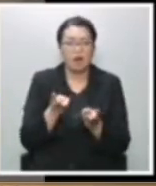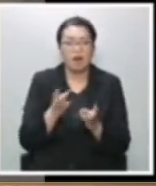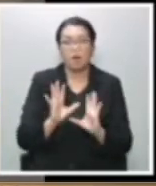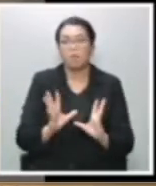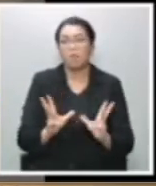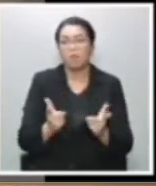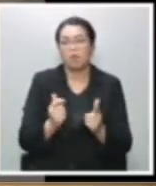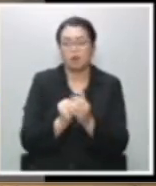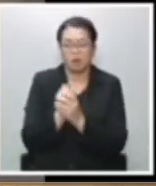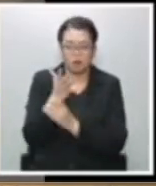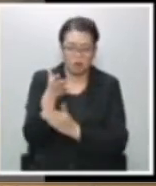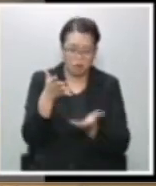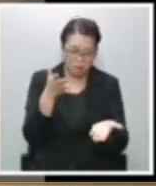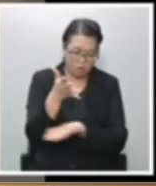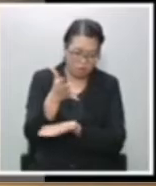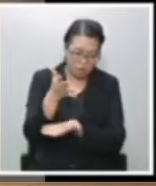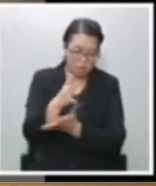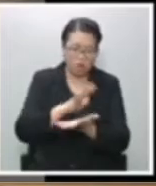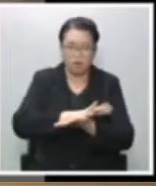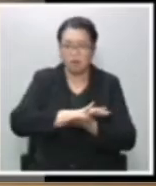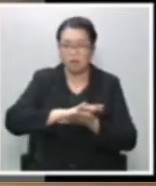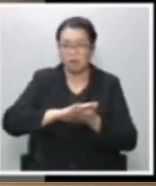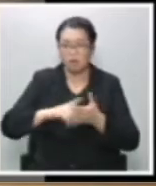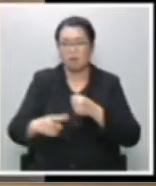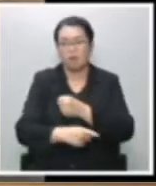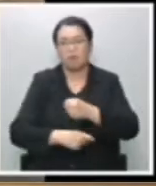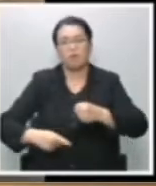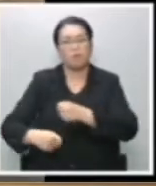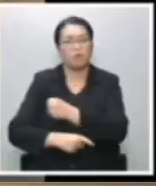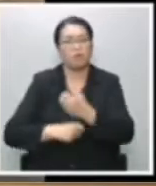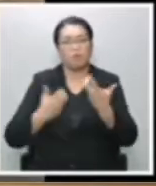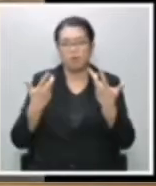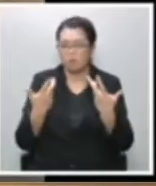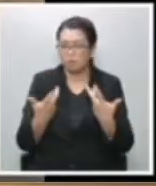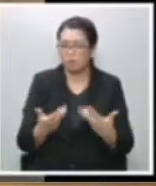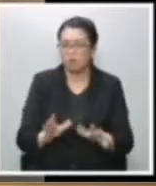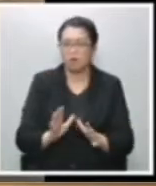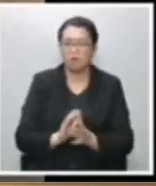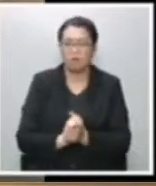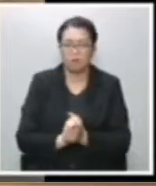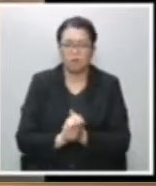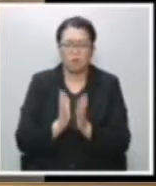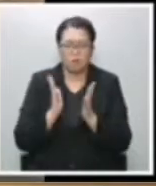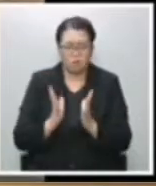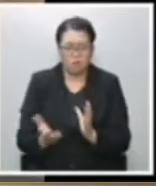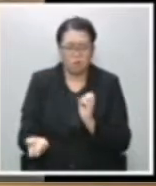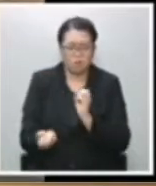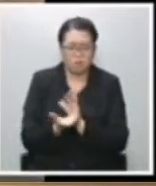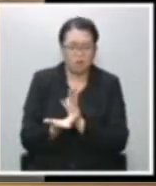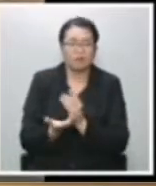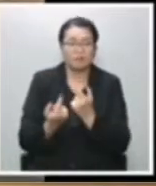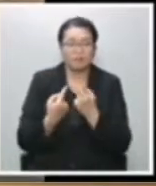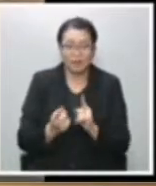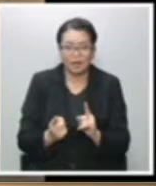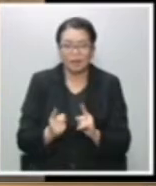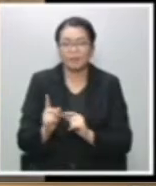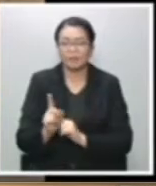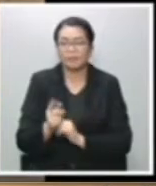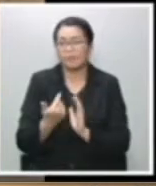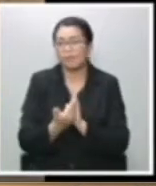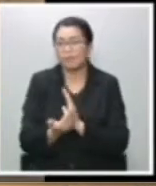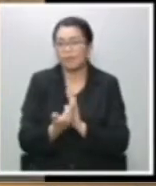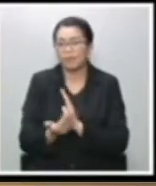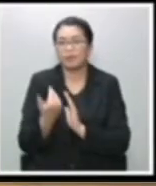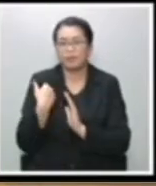ก็มีทั้งแล้งมีทั้งน้ำท่วมนะครับข้าวก็ได้น้อยนะครับคนก็เดือดร้อนแต่ขณะเดียวกันเนี่ยทางภาคอีสาน